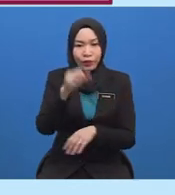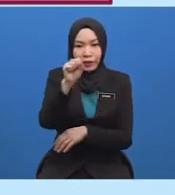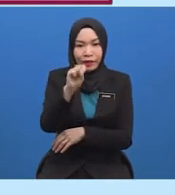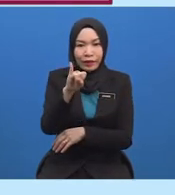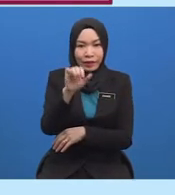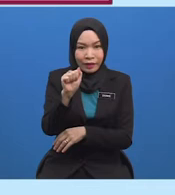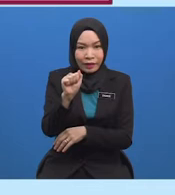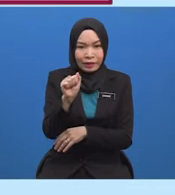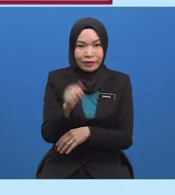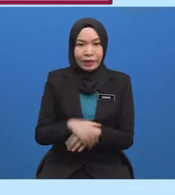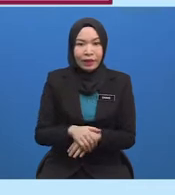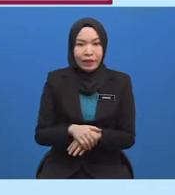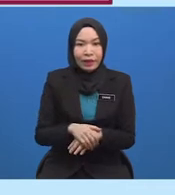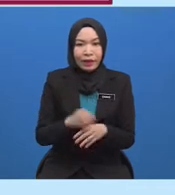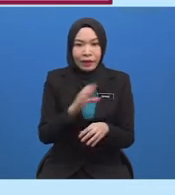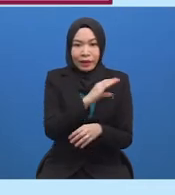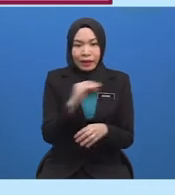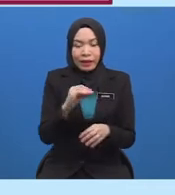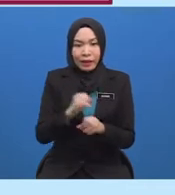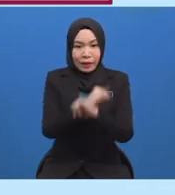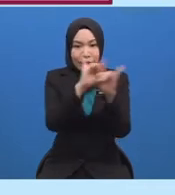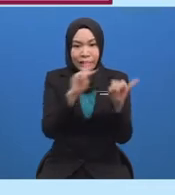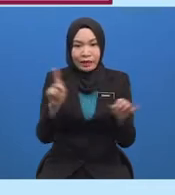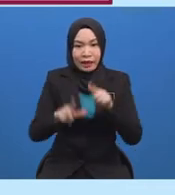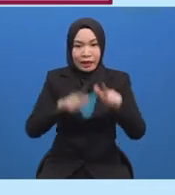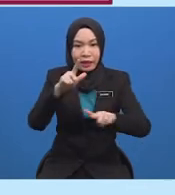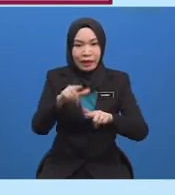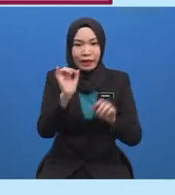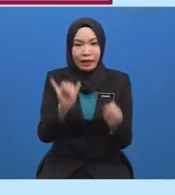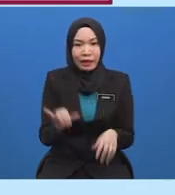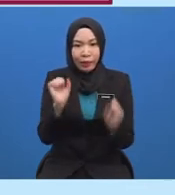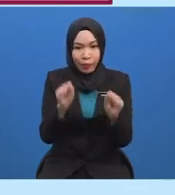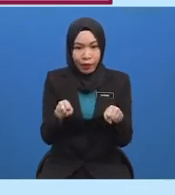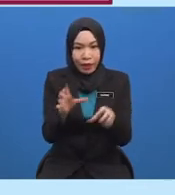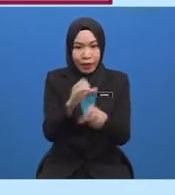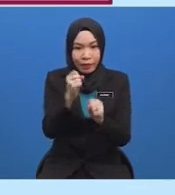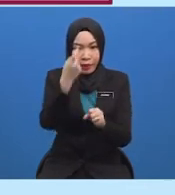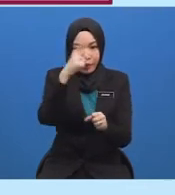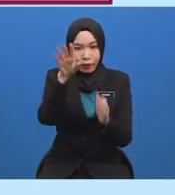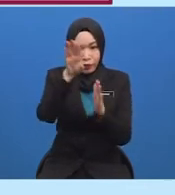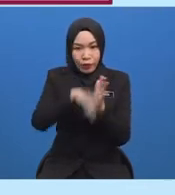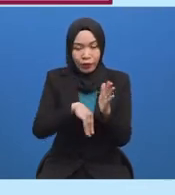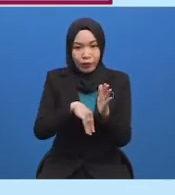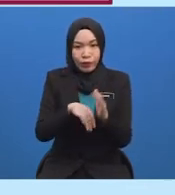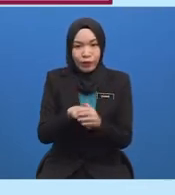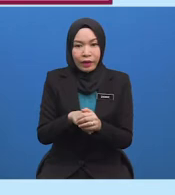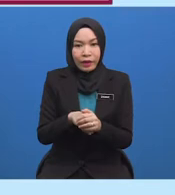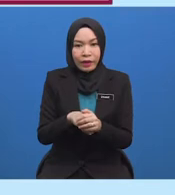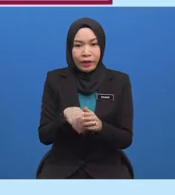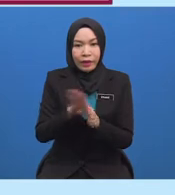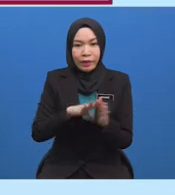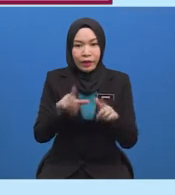menjelaskan langkah-langkah yang boleh diambil untuk mengurangkan risiko berlakunya gerakan